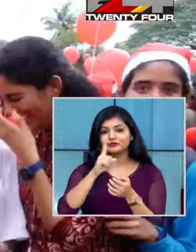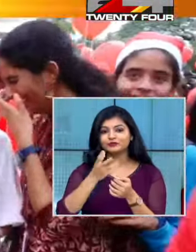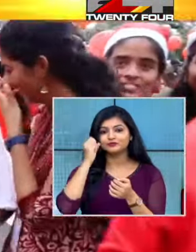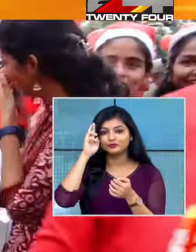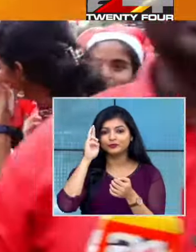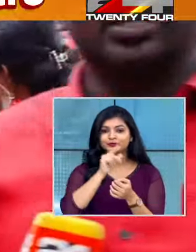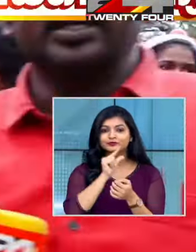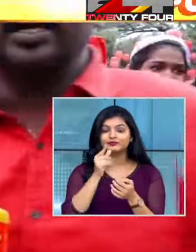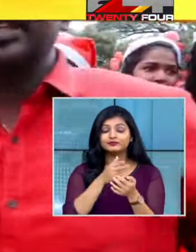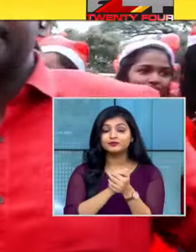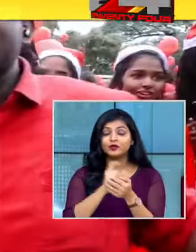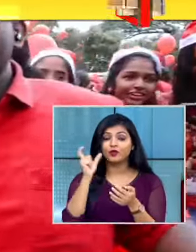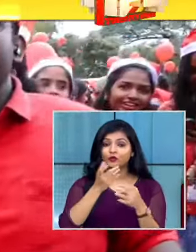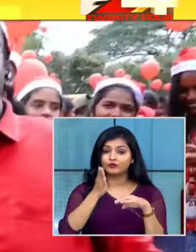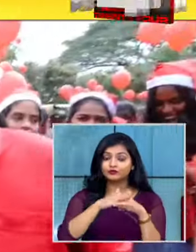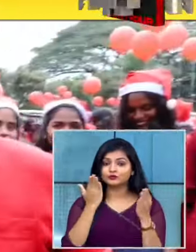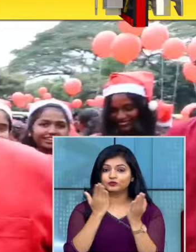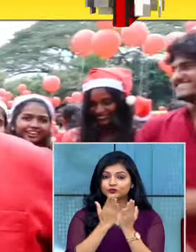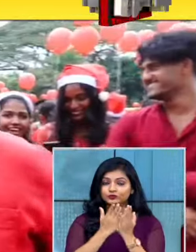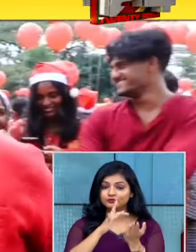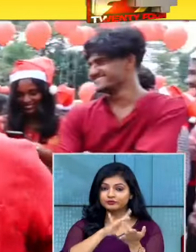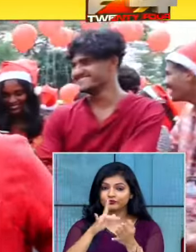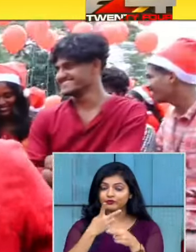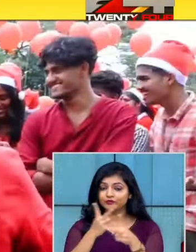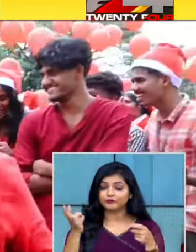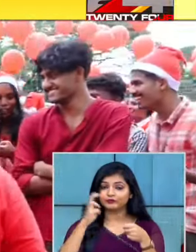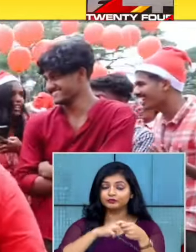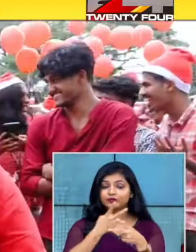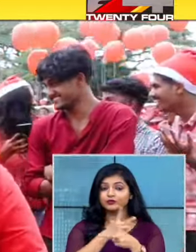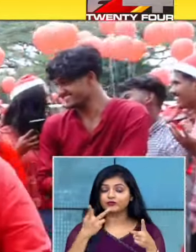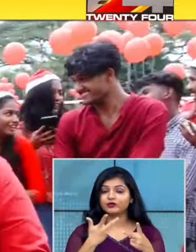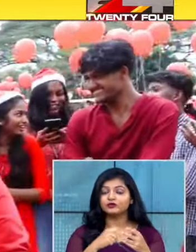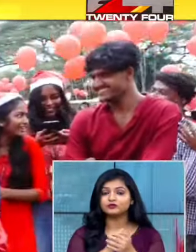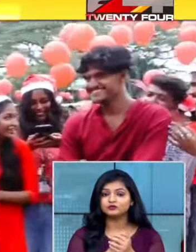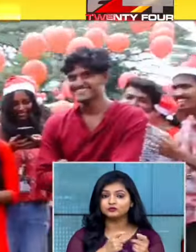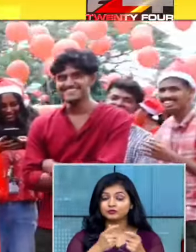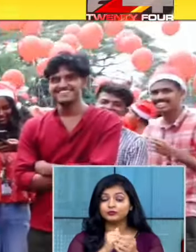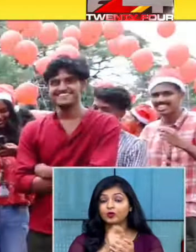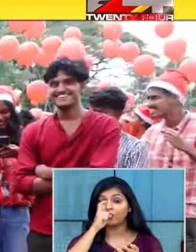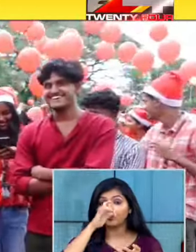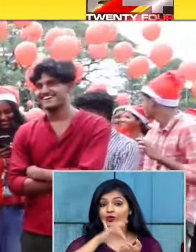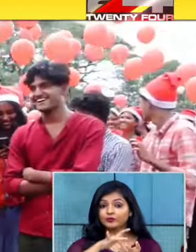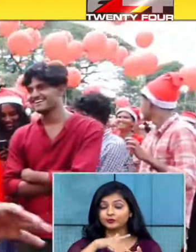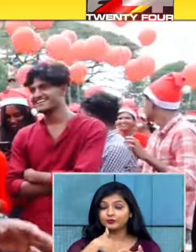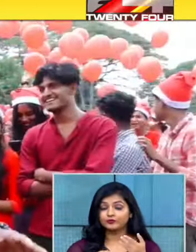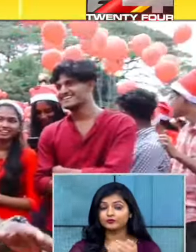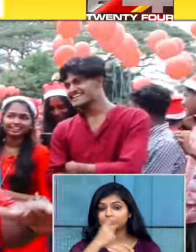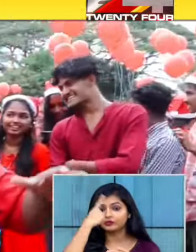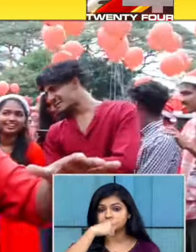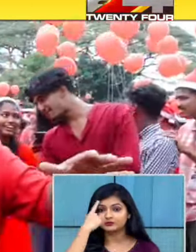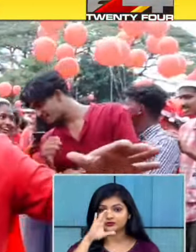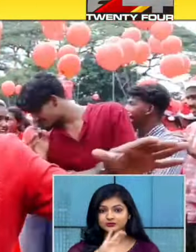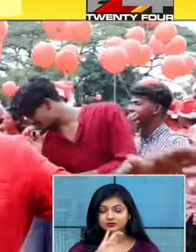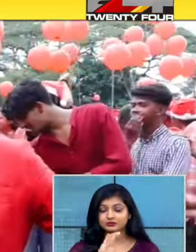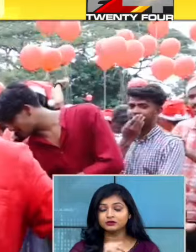എന്തായാലും കോളേജുകളുണ്ട്, വിദ്യാഭ്യാസ സ്ഥാപനങ്ങൾ, അങ്ങനെ നിരവധി സ്ഥാപനങ്ങളുണ്ട്. ഈ കോട്ടയം ജില്ലയിലുള്ള ക്രൈസ്തവ സഭകൾ,